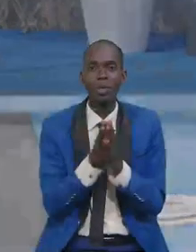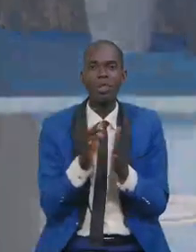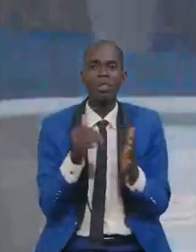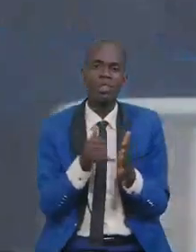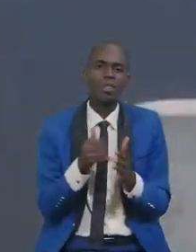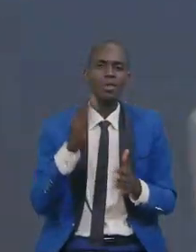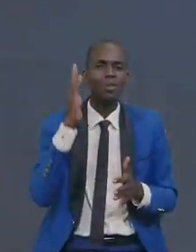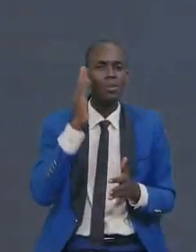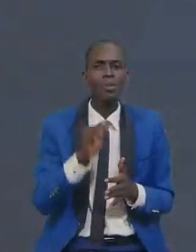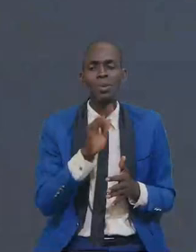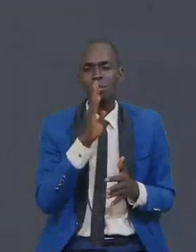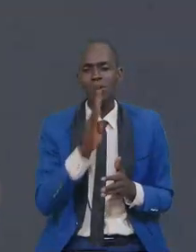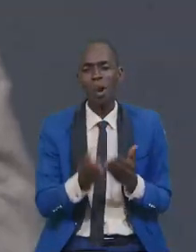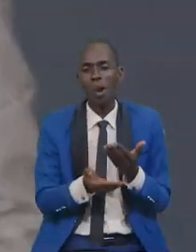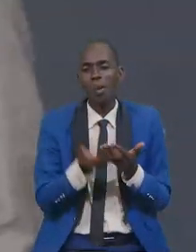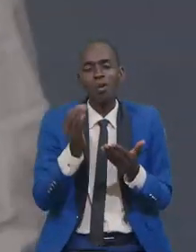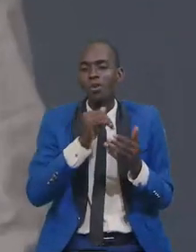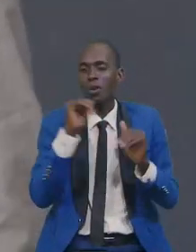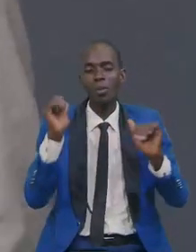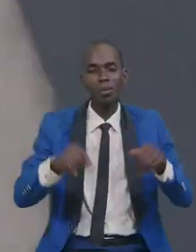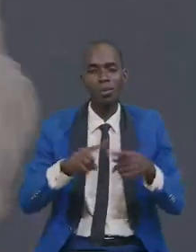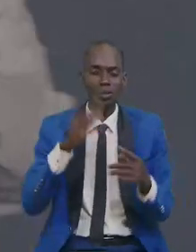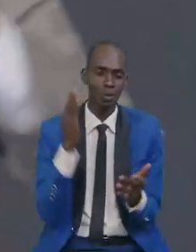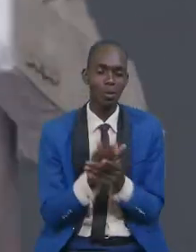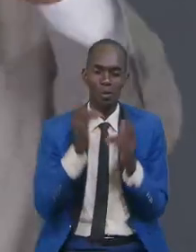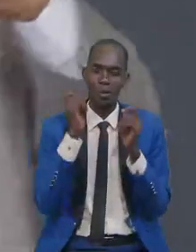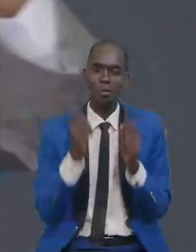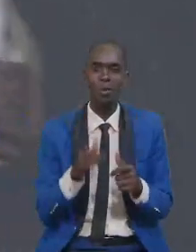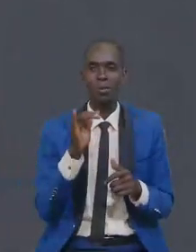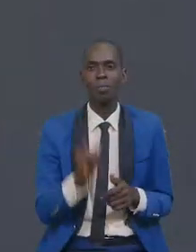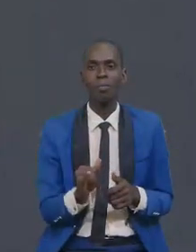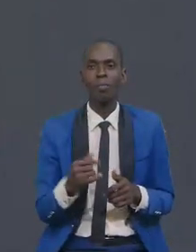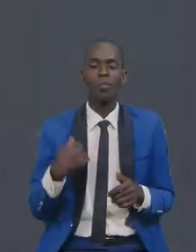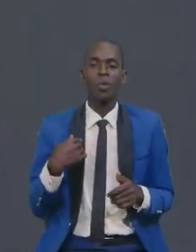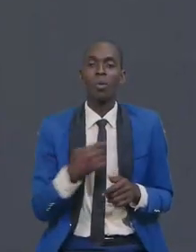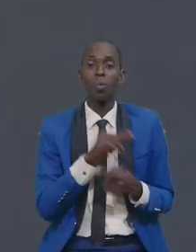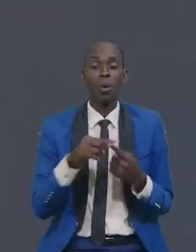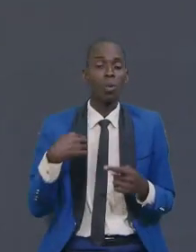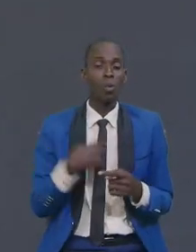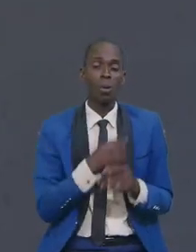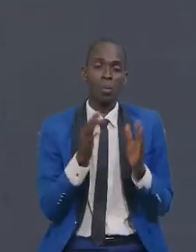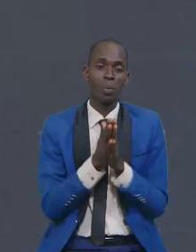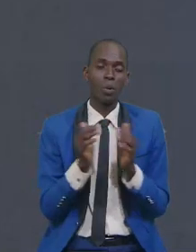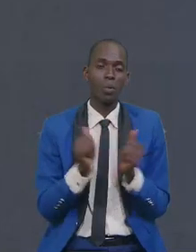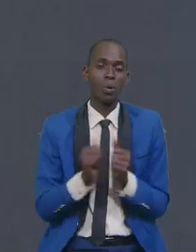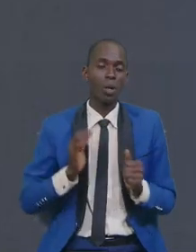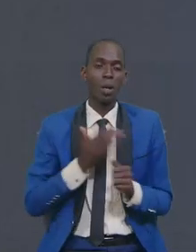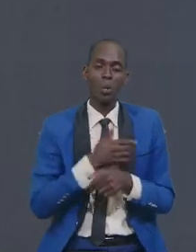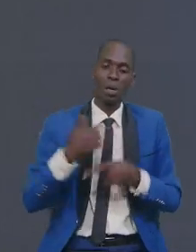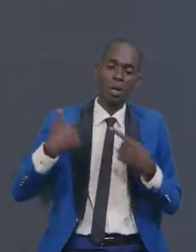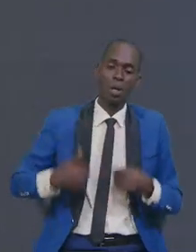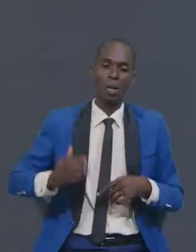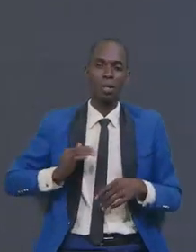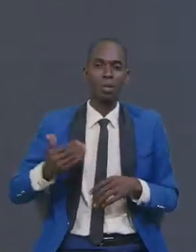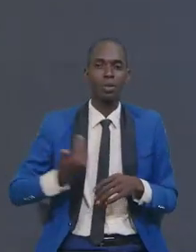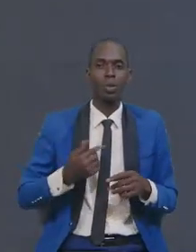Ce serait impossible de les arrêter immédiatement. quand nous prions de tout notre cœur, de notre pensée, de